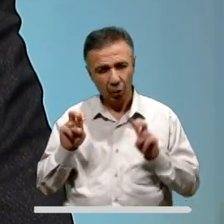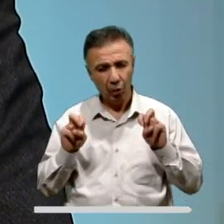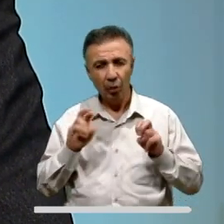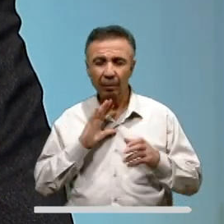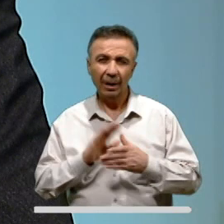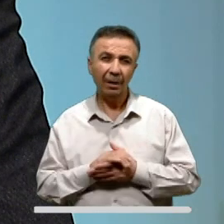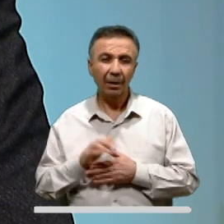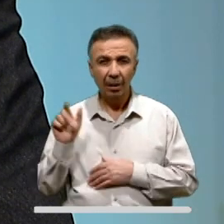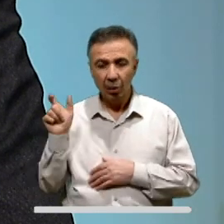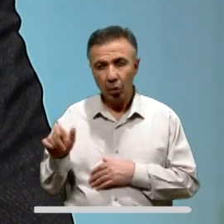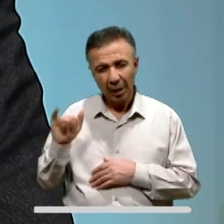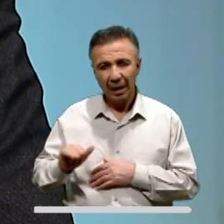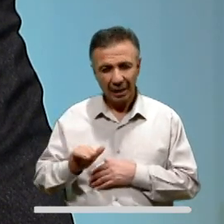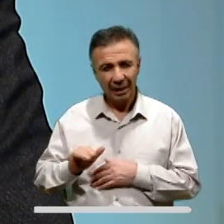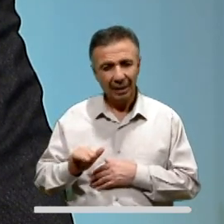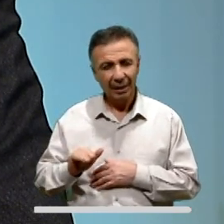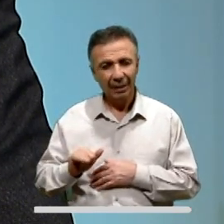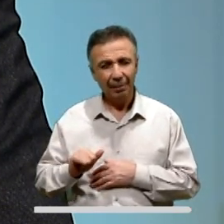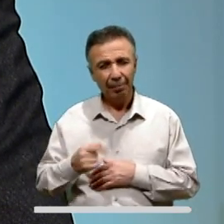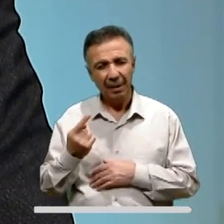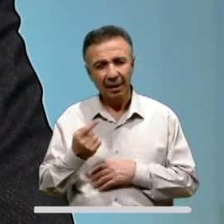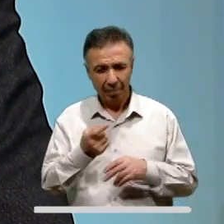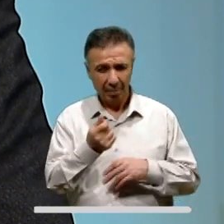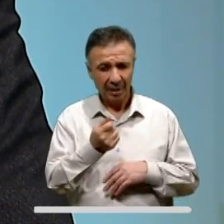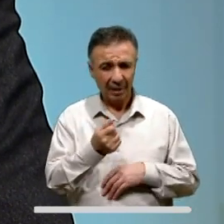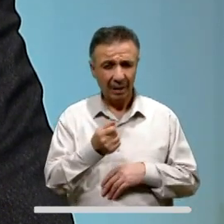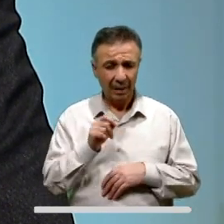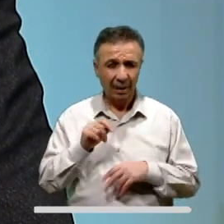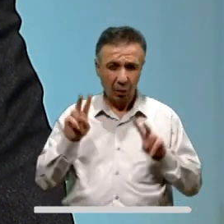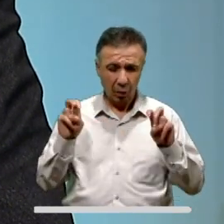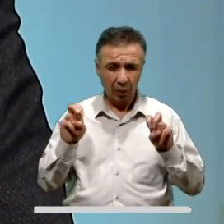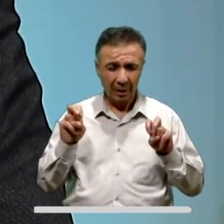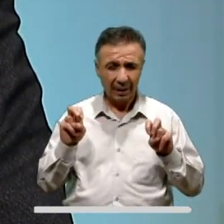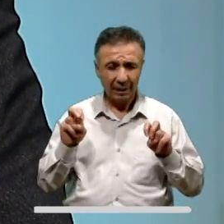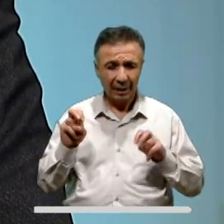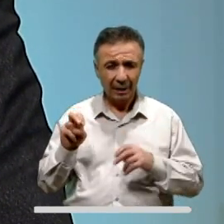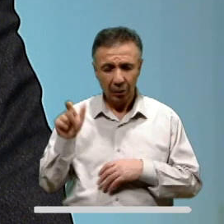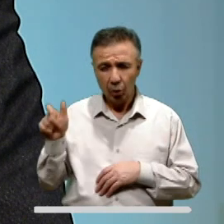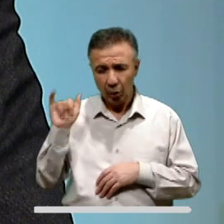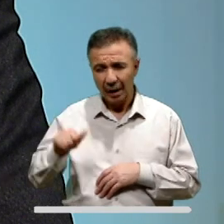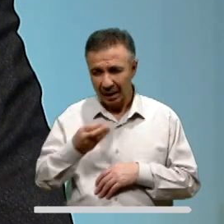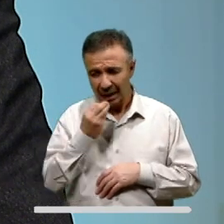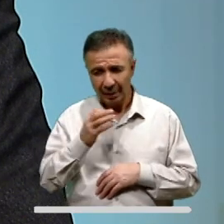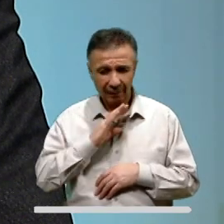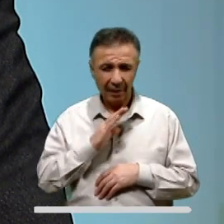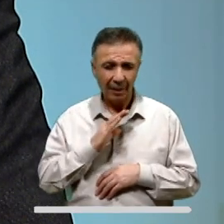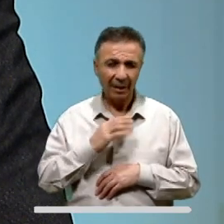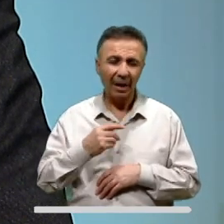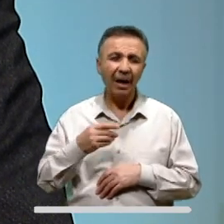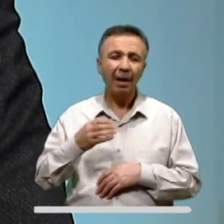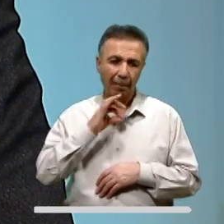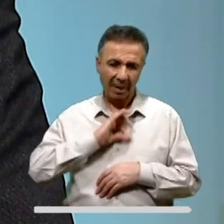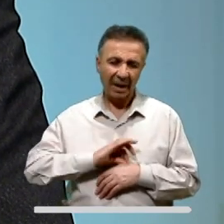Kul hakkında iki durum var. Bir maddi konularda yapılması gereken var. Bir de manevi